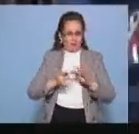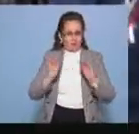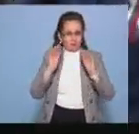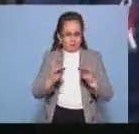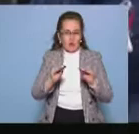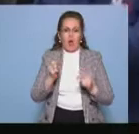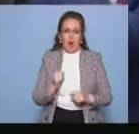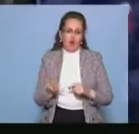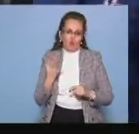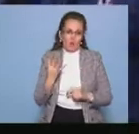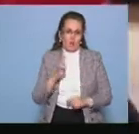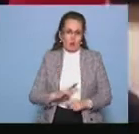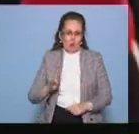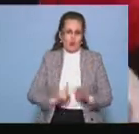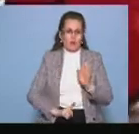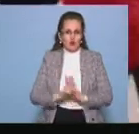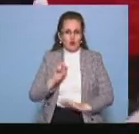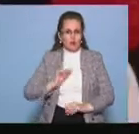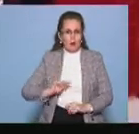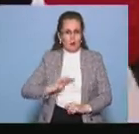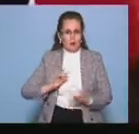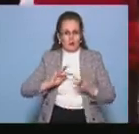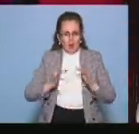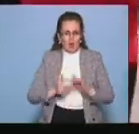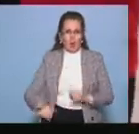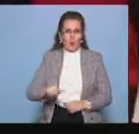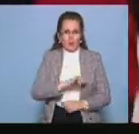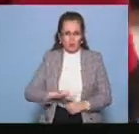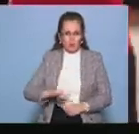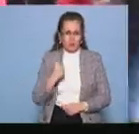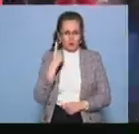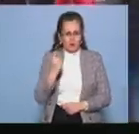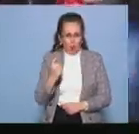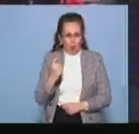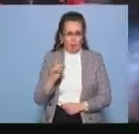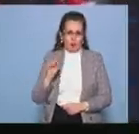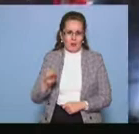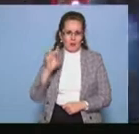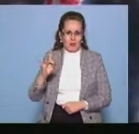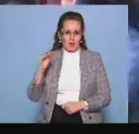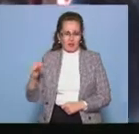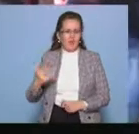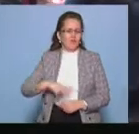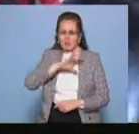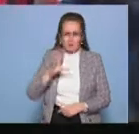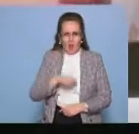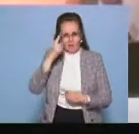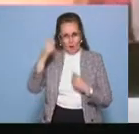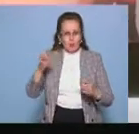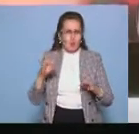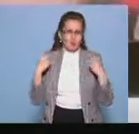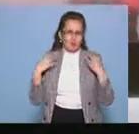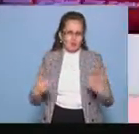начнет работать сайт «Удмуртия100РФ», где будет размещаться вся информация о праздновании столетия государственности